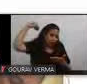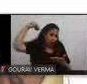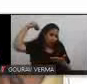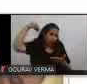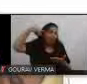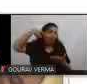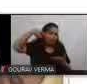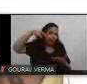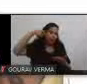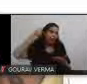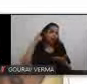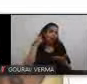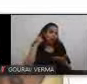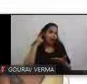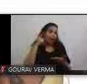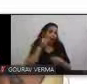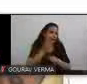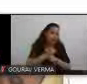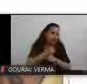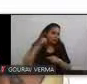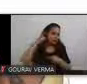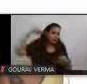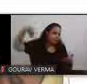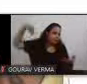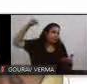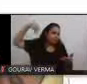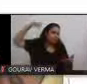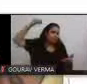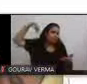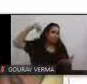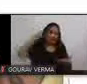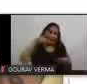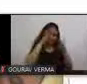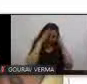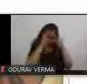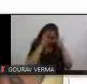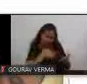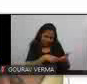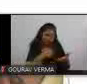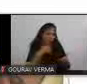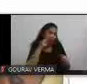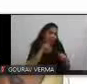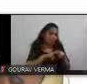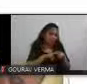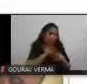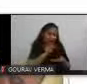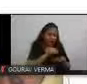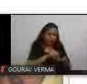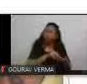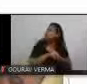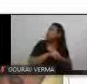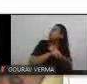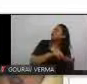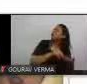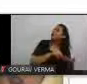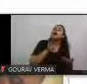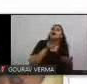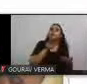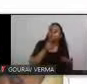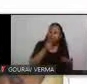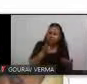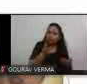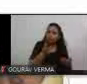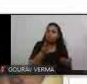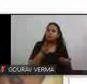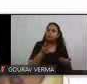चीज टीचर लेके आ रहे हैं. अगेन थोड़ी देर में इफ द चाइल्ड टर्न्स टू सी दिस ऑब्जेक्ट, दैट मीन्स द